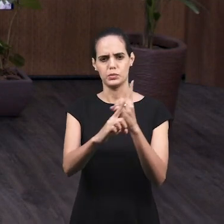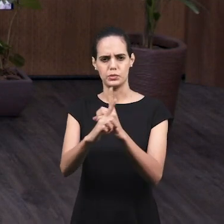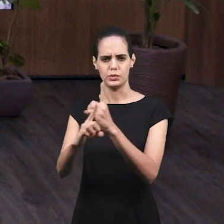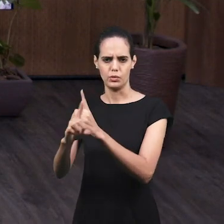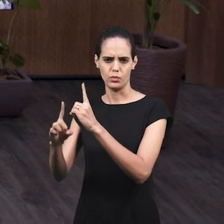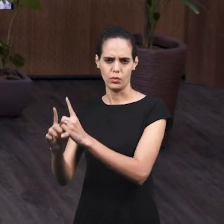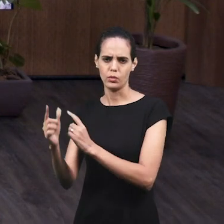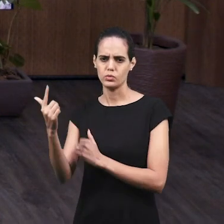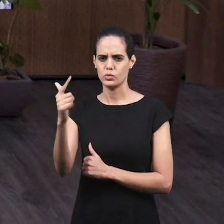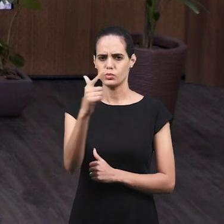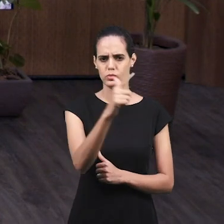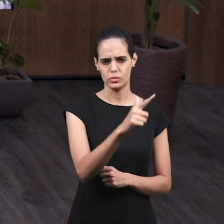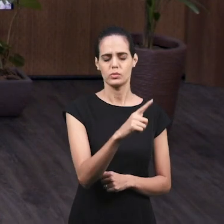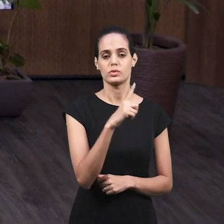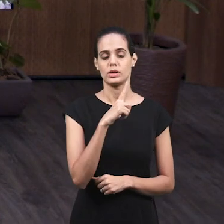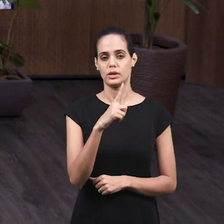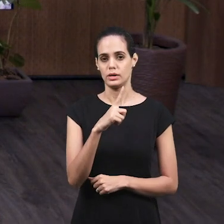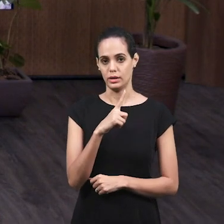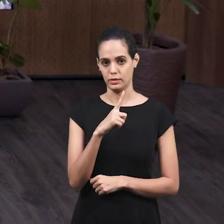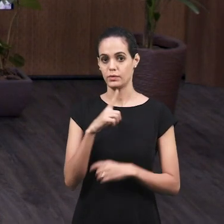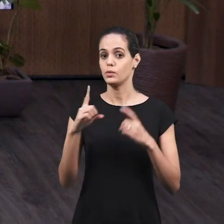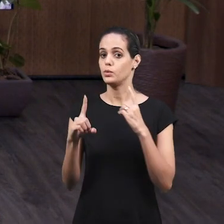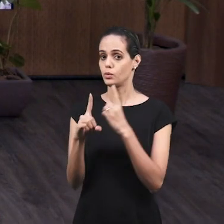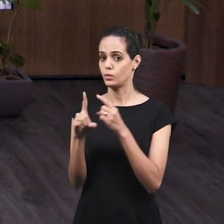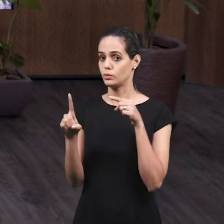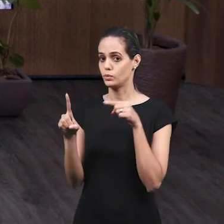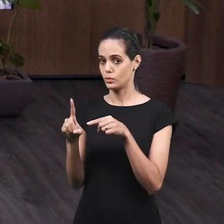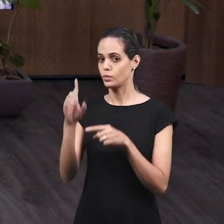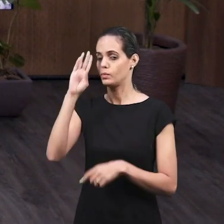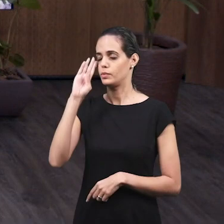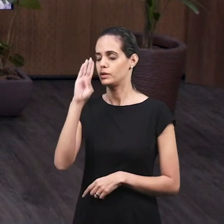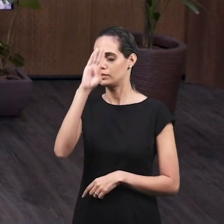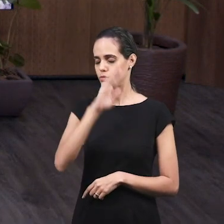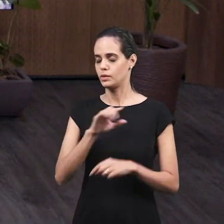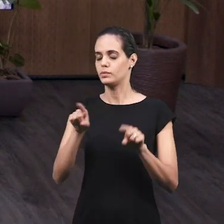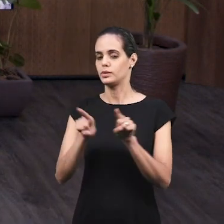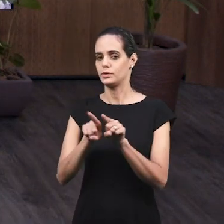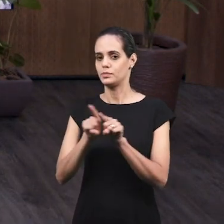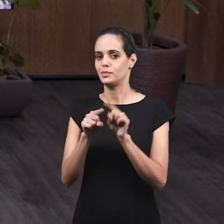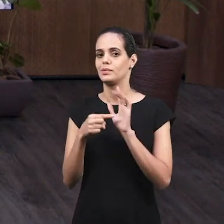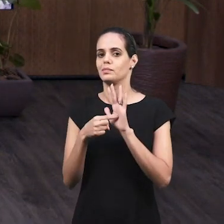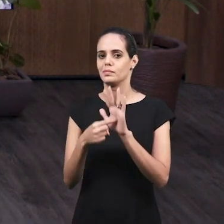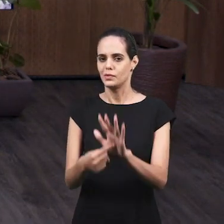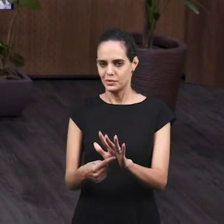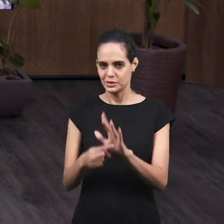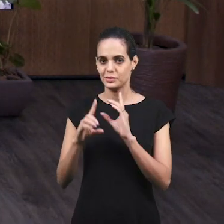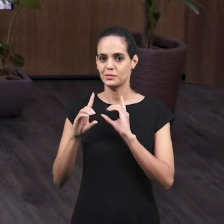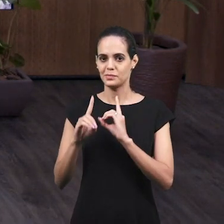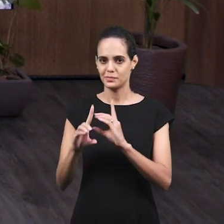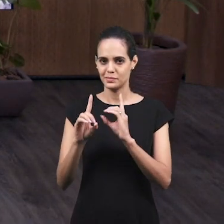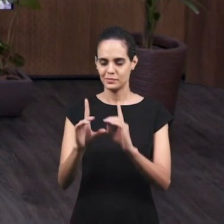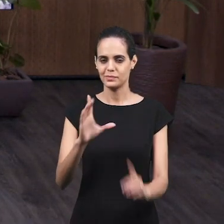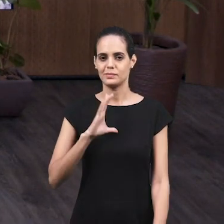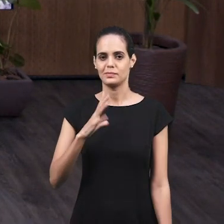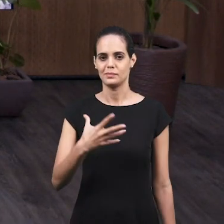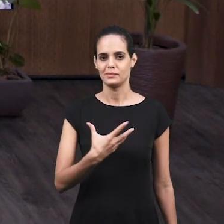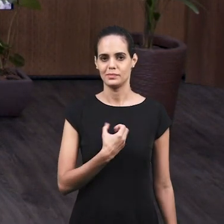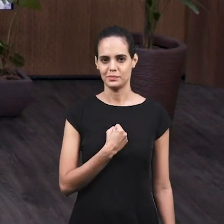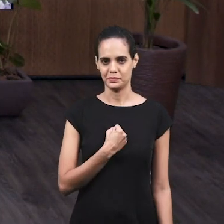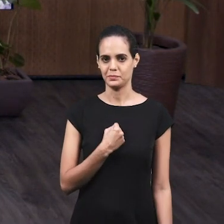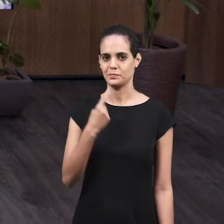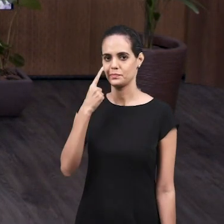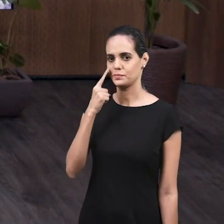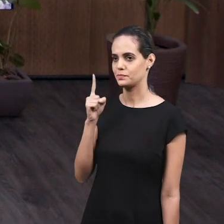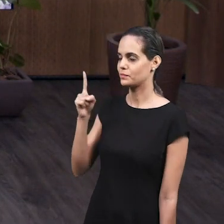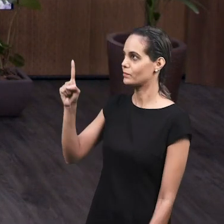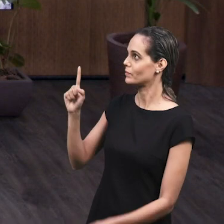même manière, avec les autres rencontres avec le Seigneur Jésus, la rencontre avec Bartimée représente la doctrine du